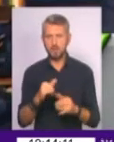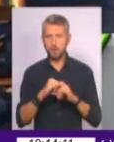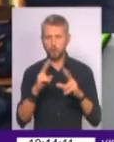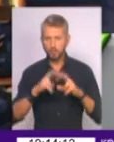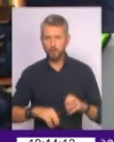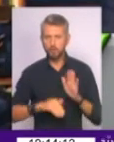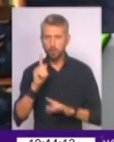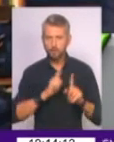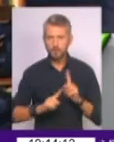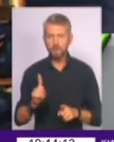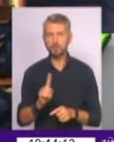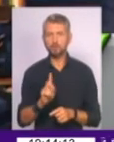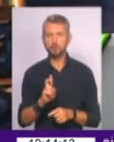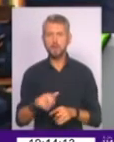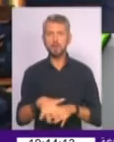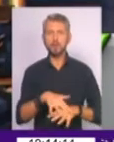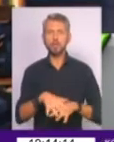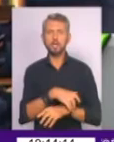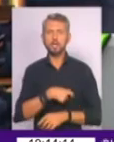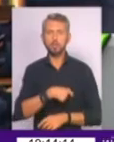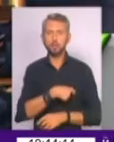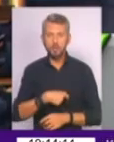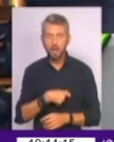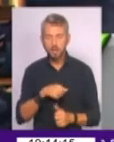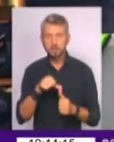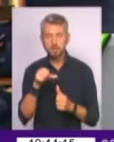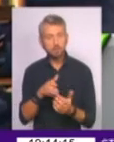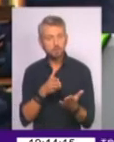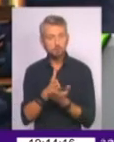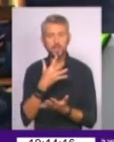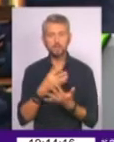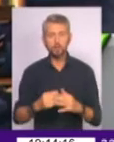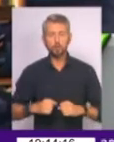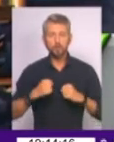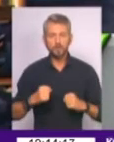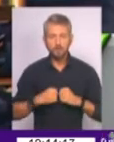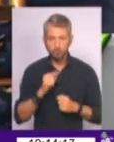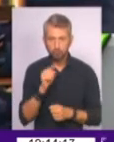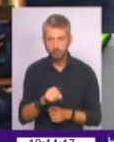Верховній Раді, для того, аби народні обранці саме спрямували свої зусилля і